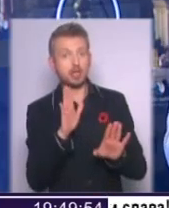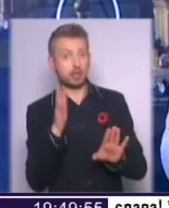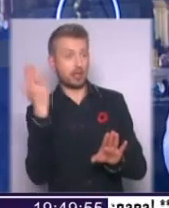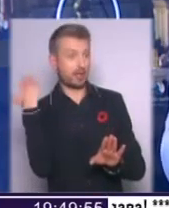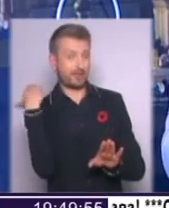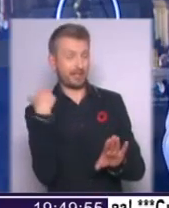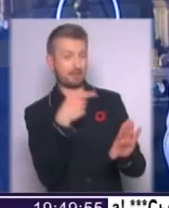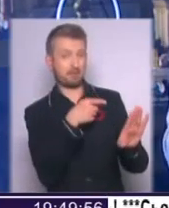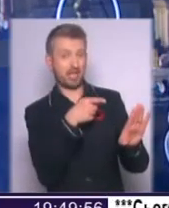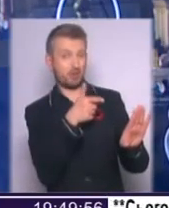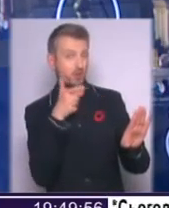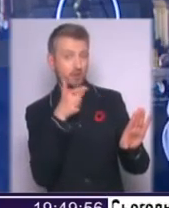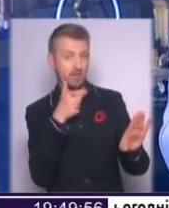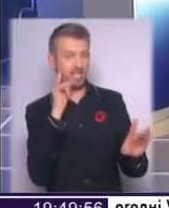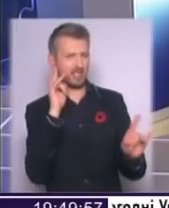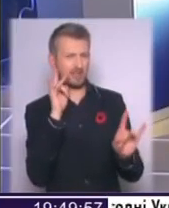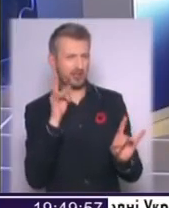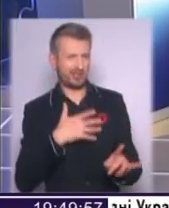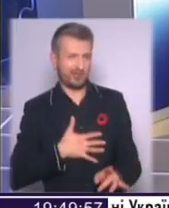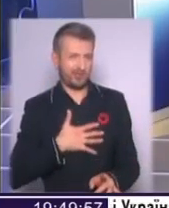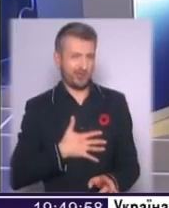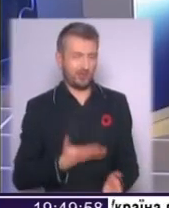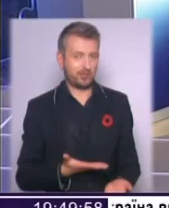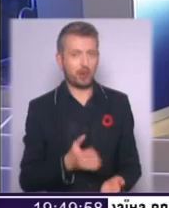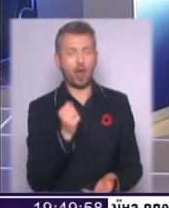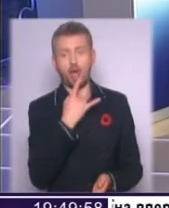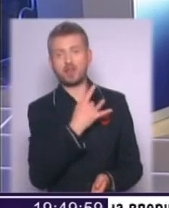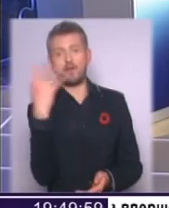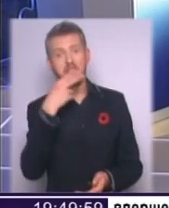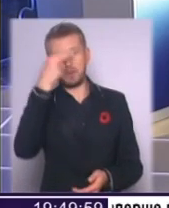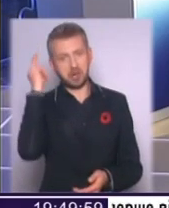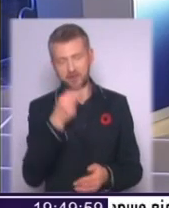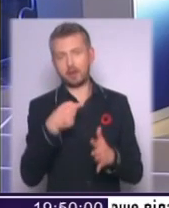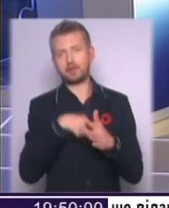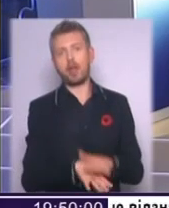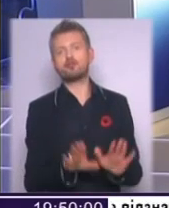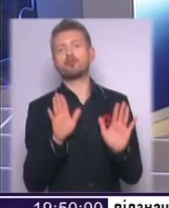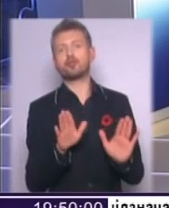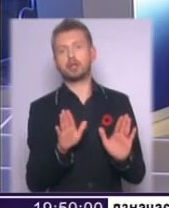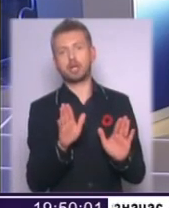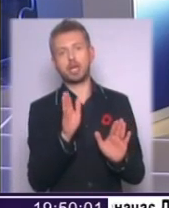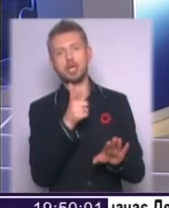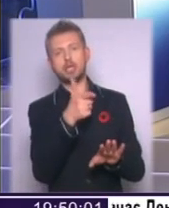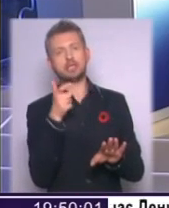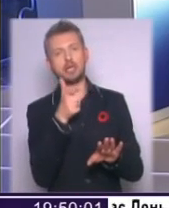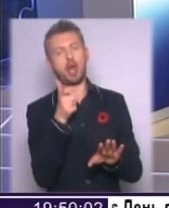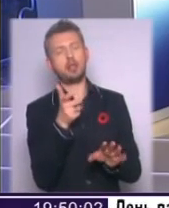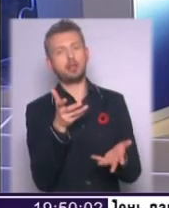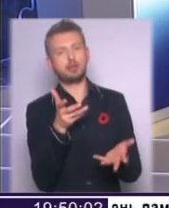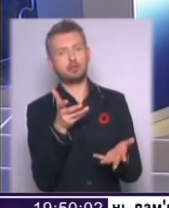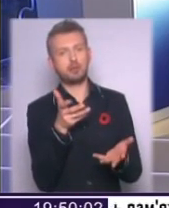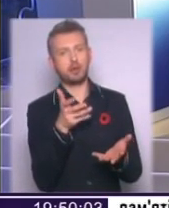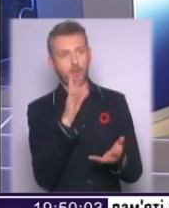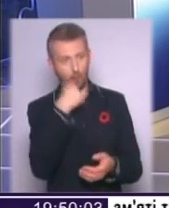знаєте, воно звучить якось не дуже солідно. А совєтські партизани, значить, тільки стріляли якби